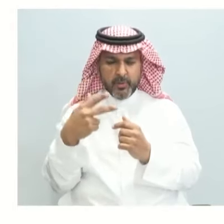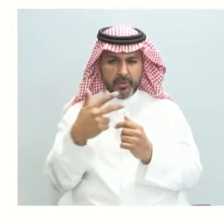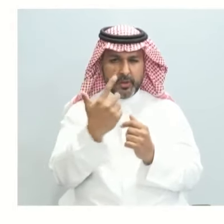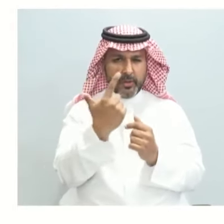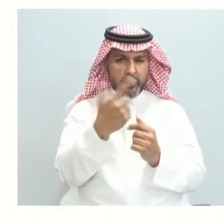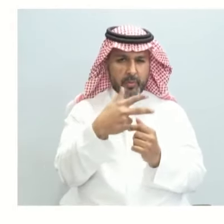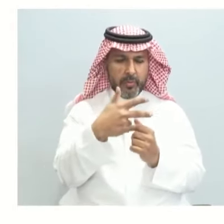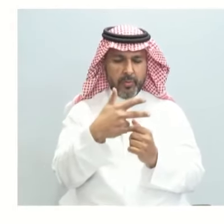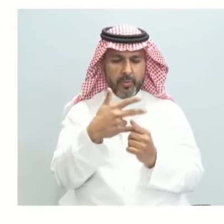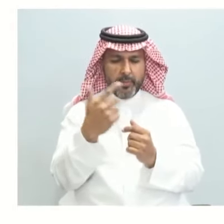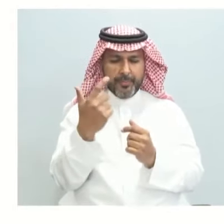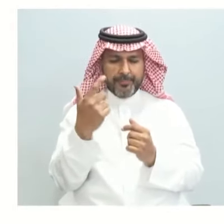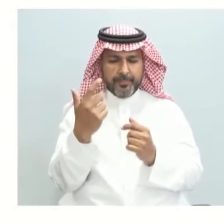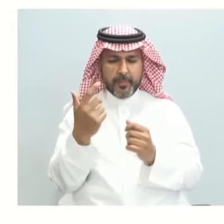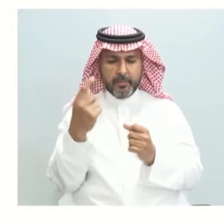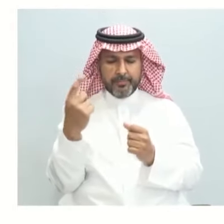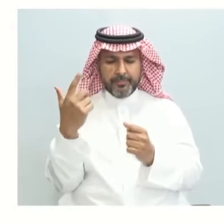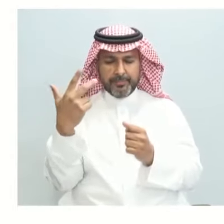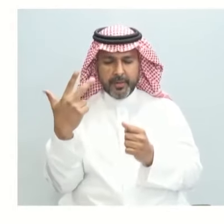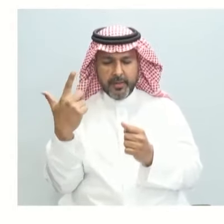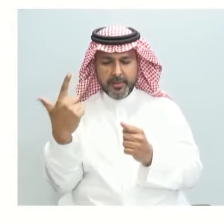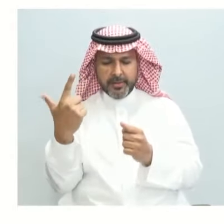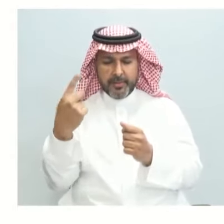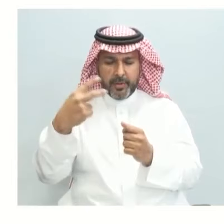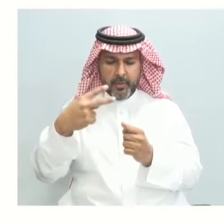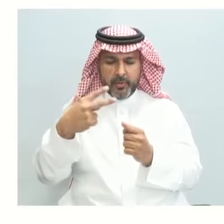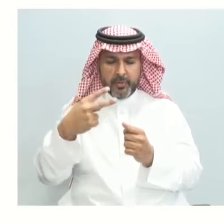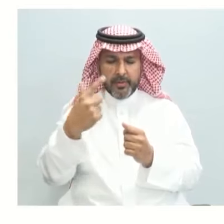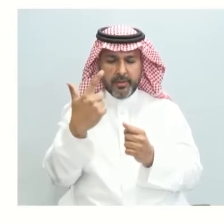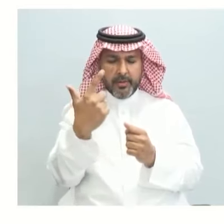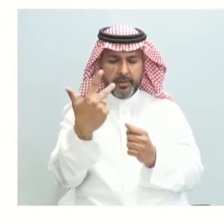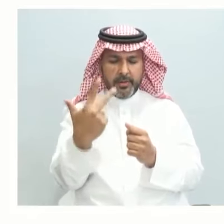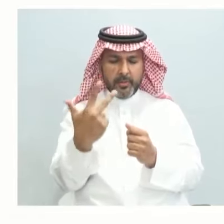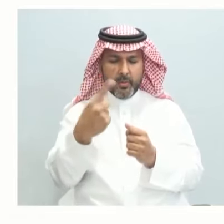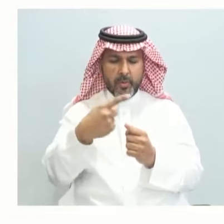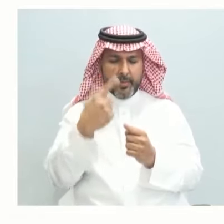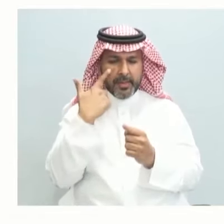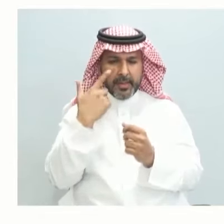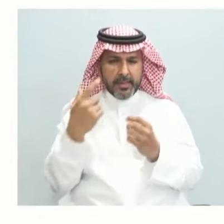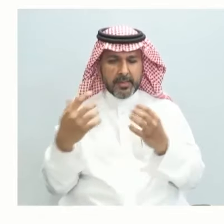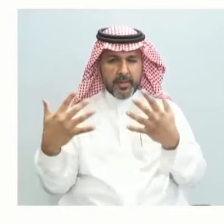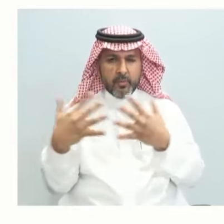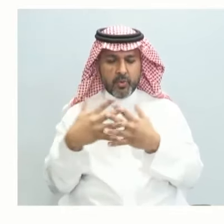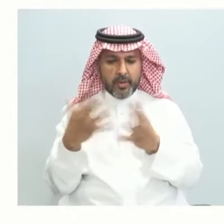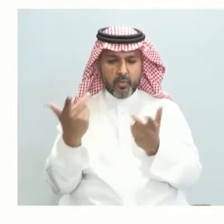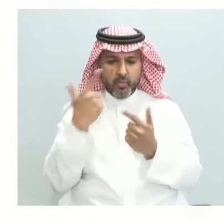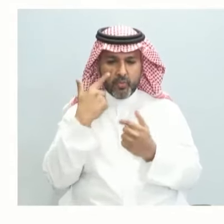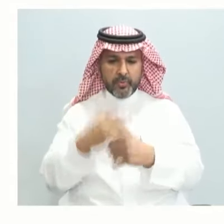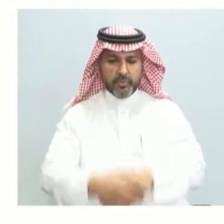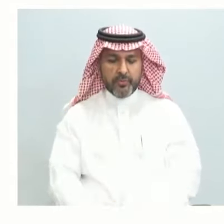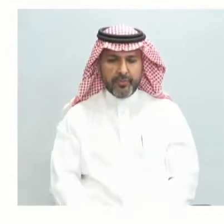ان نستخدم معلوماتنا السابقه في تحليل كثيره الحدود هذه بحيث يكون احد